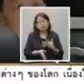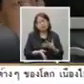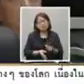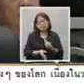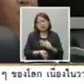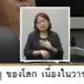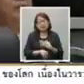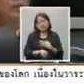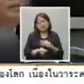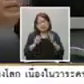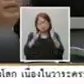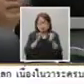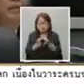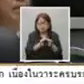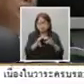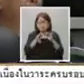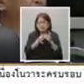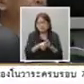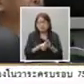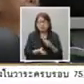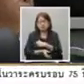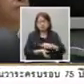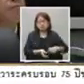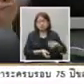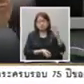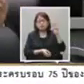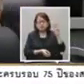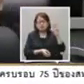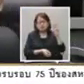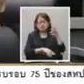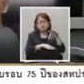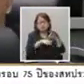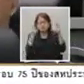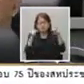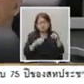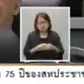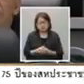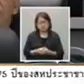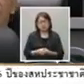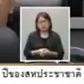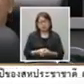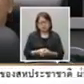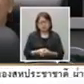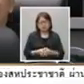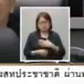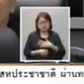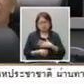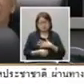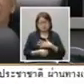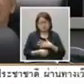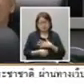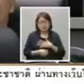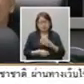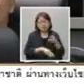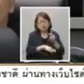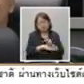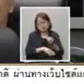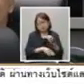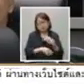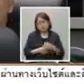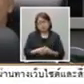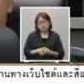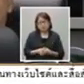ฮะผมก็ขออนุญาตนะฮะพูดเหตุผลกับท่านที่ท่านพูดว่าน